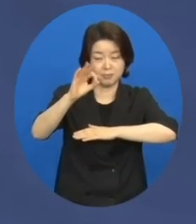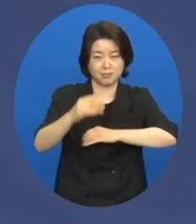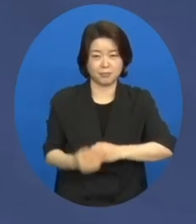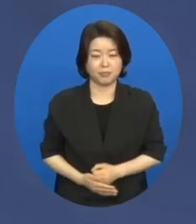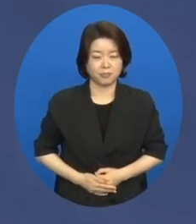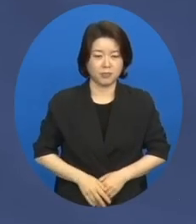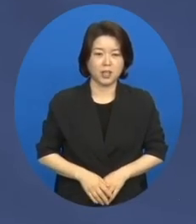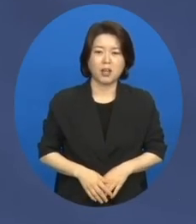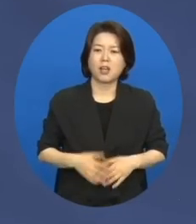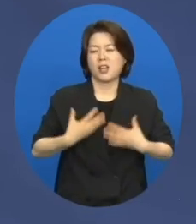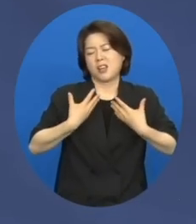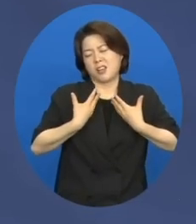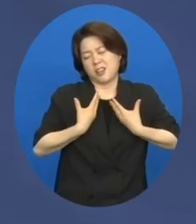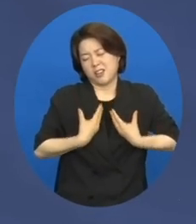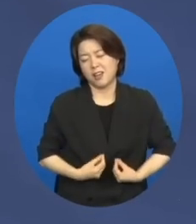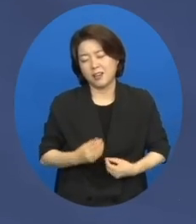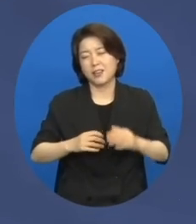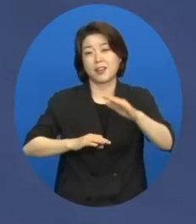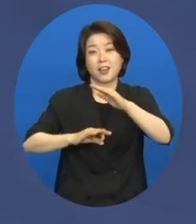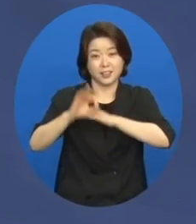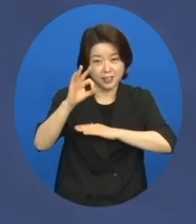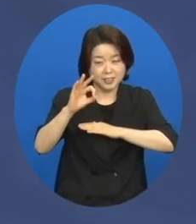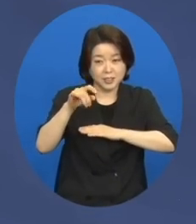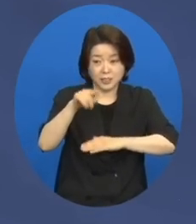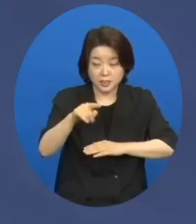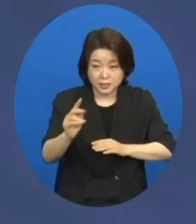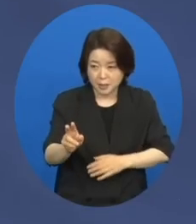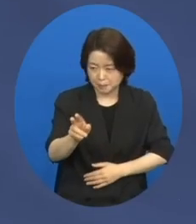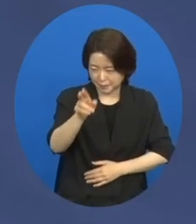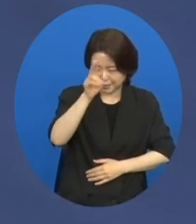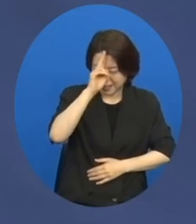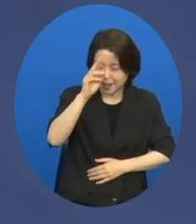주저앉은 그 아침에 마침 주님을 만났습니다.